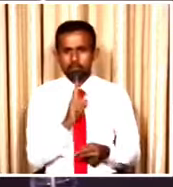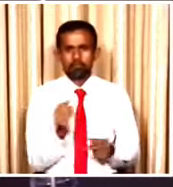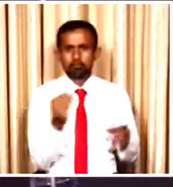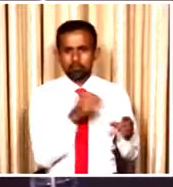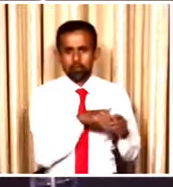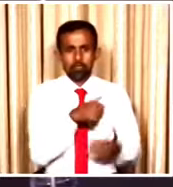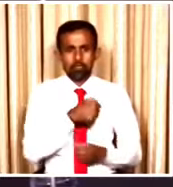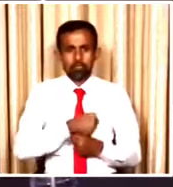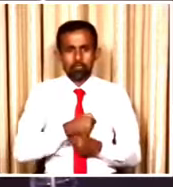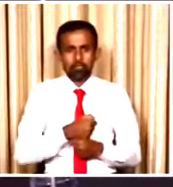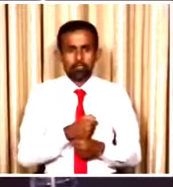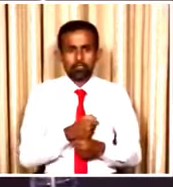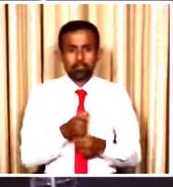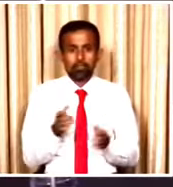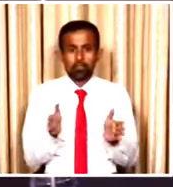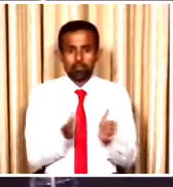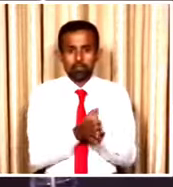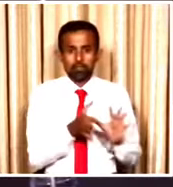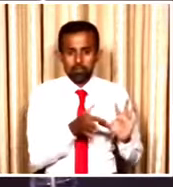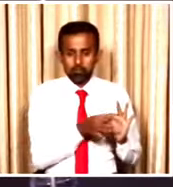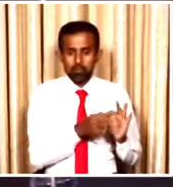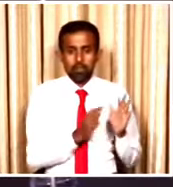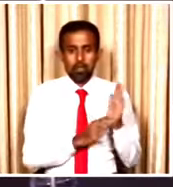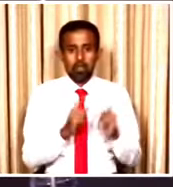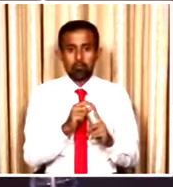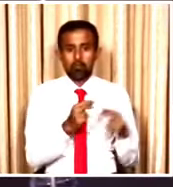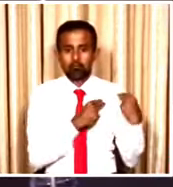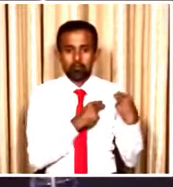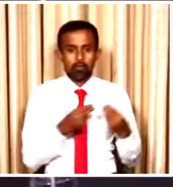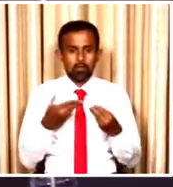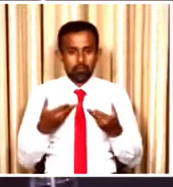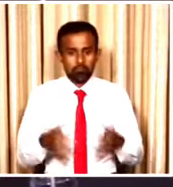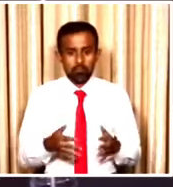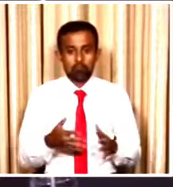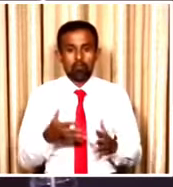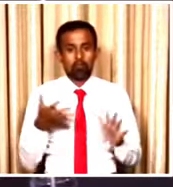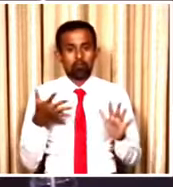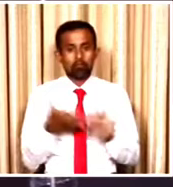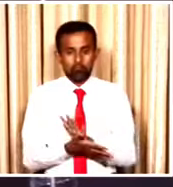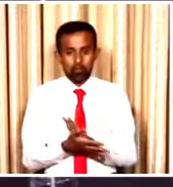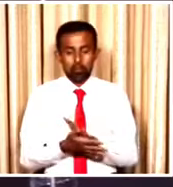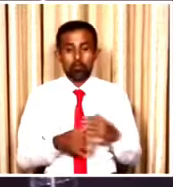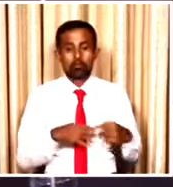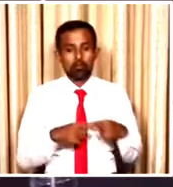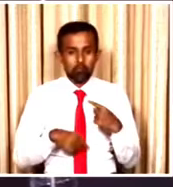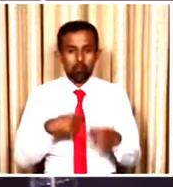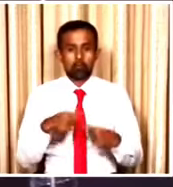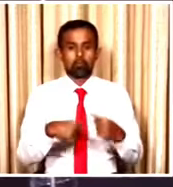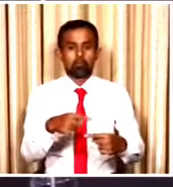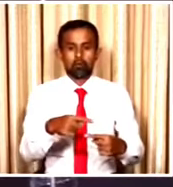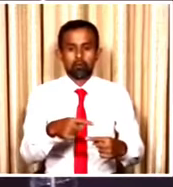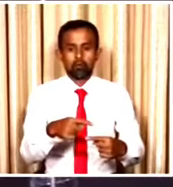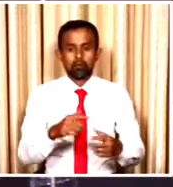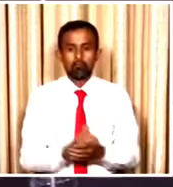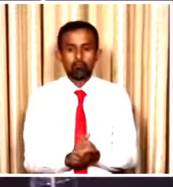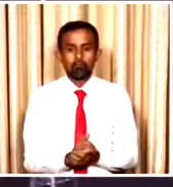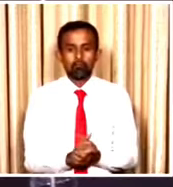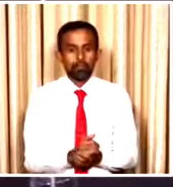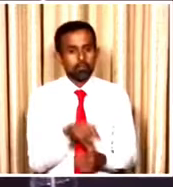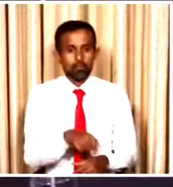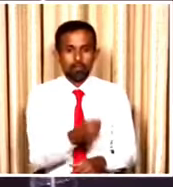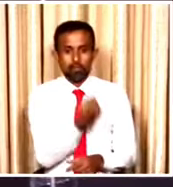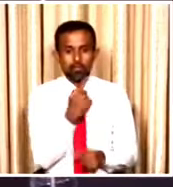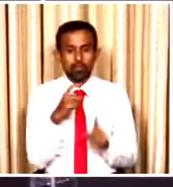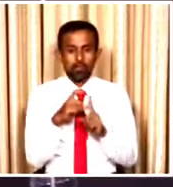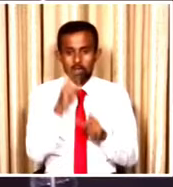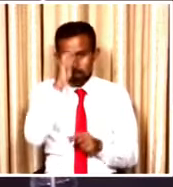ඉඳලා ආණ්ඩුවත් එක්ක සම්බන්ධ වෙලා ඇමතිකම් අරගෙන ඒ කරපු විනාශය තමයි මේ දිගටම වෙන්නේ. දැන් ඒගොල්ලේ කියනවා